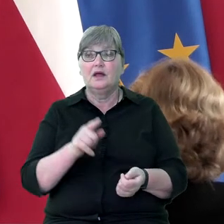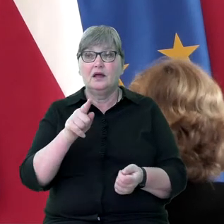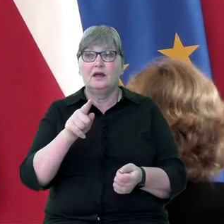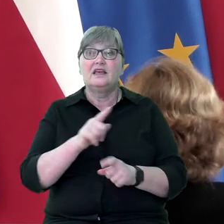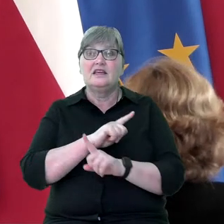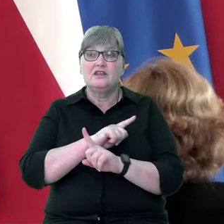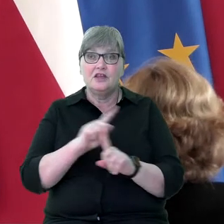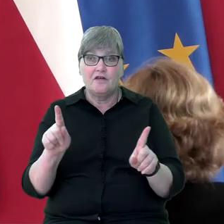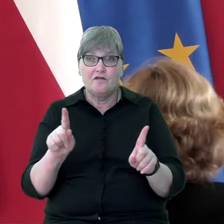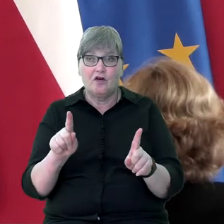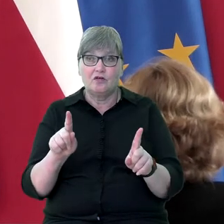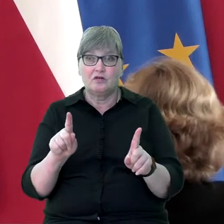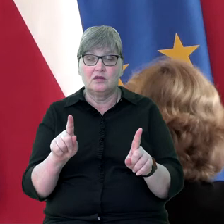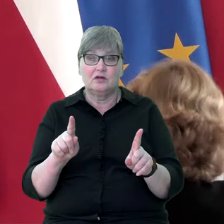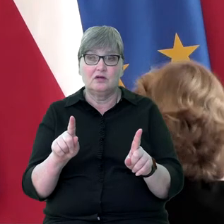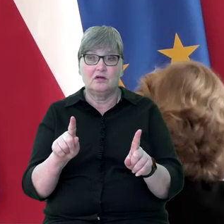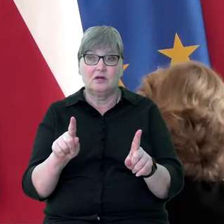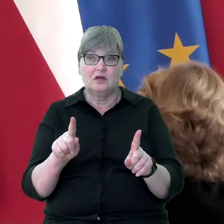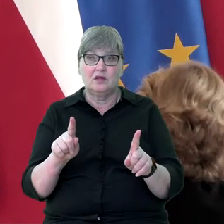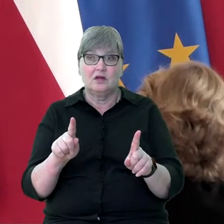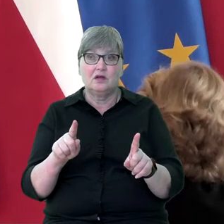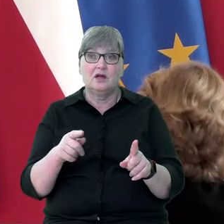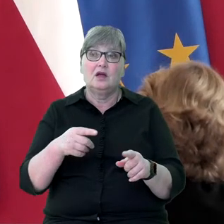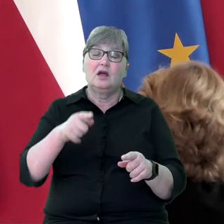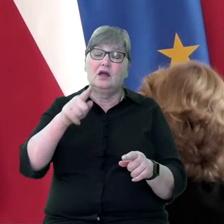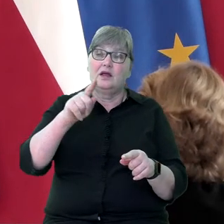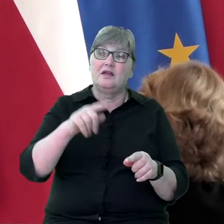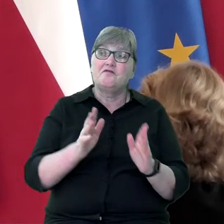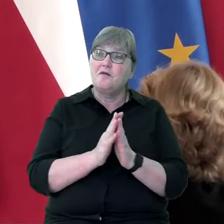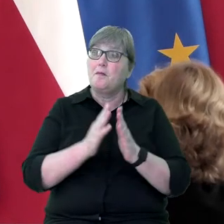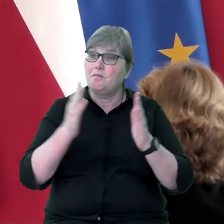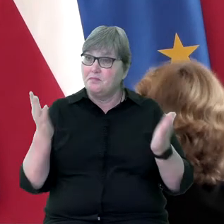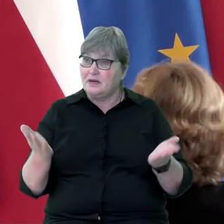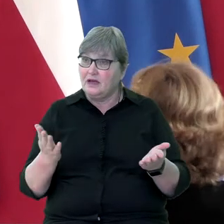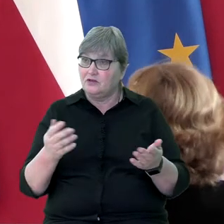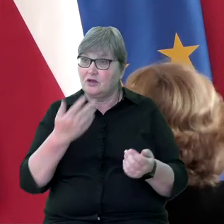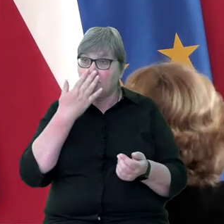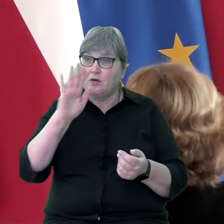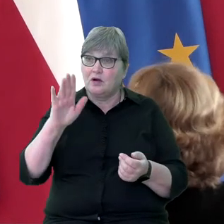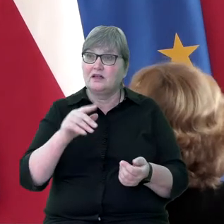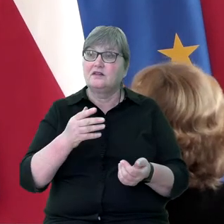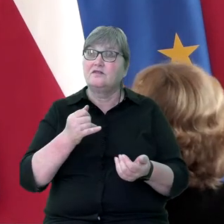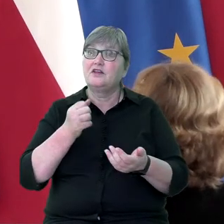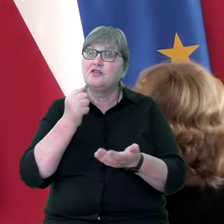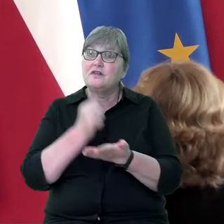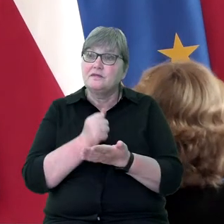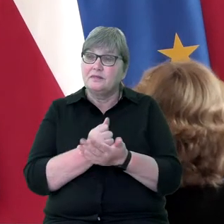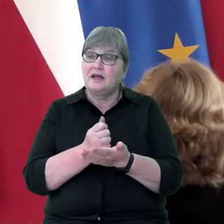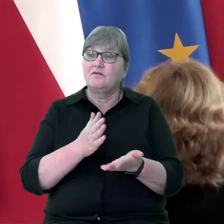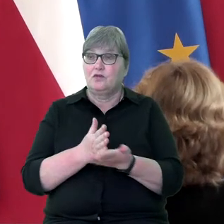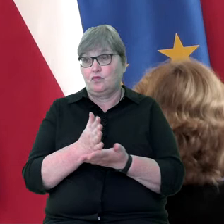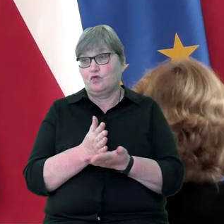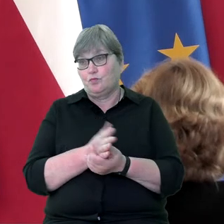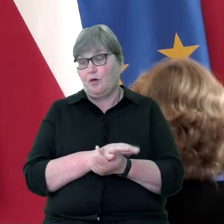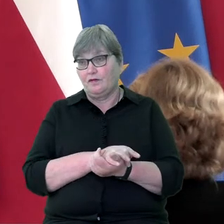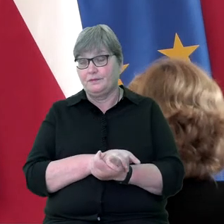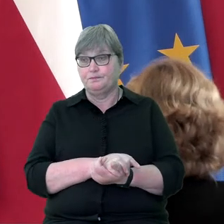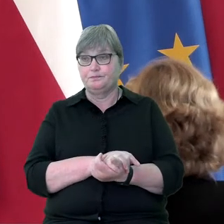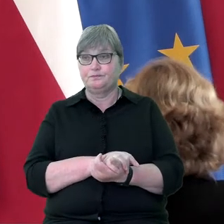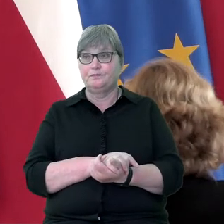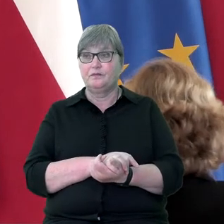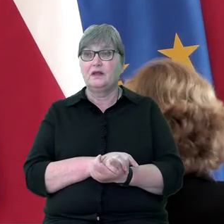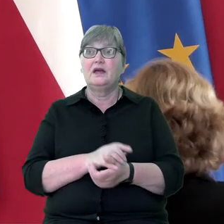zakaz przedstawiania spraw służbowych w prasie bez zezwolenia władzy służbowej. Oprócz tego miał